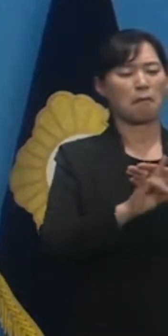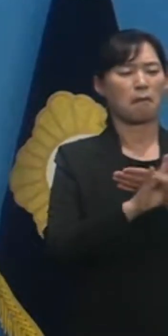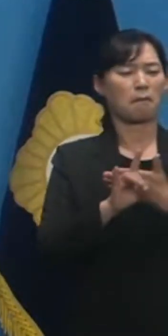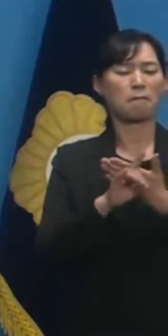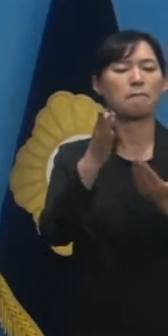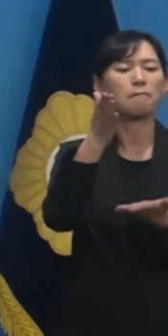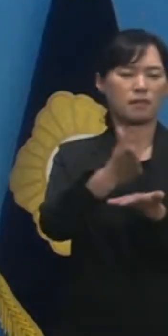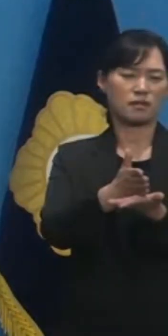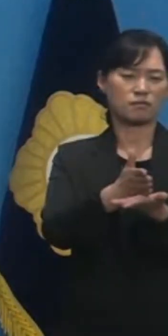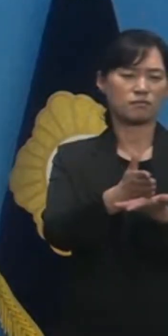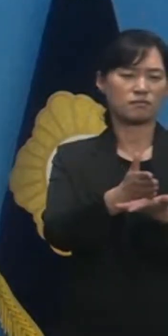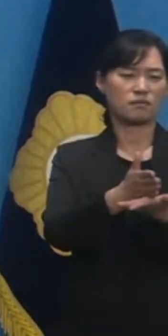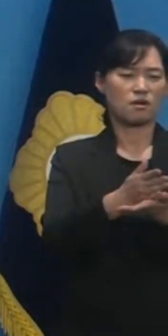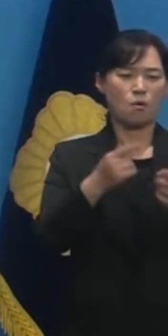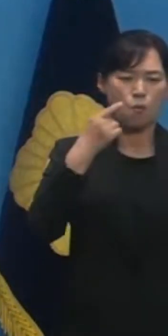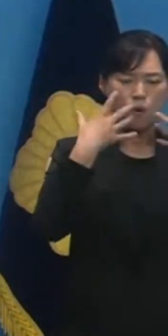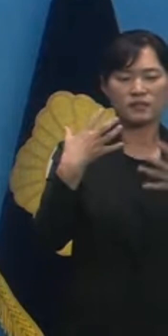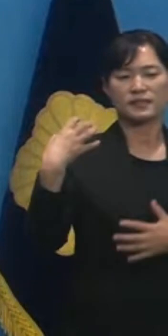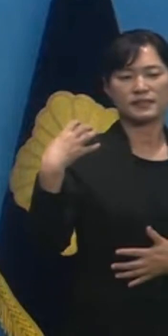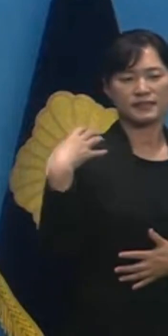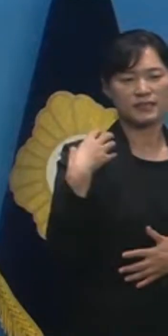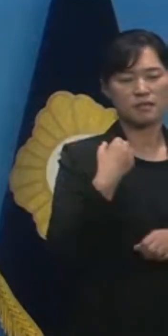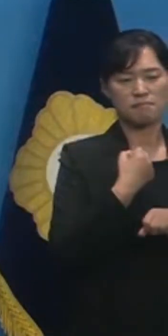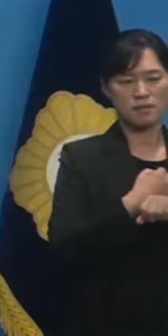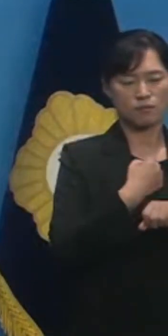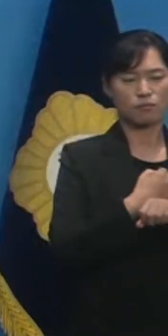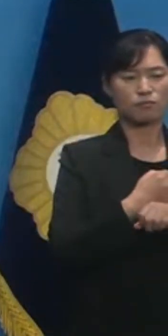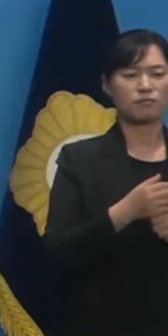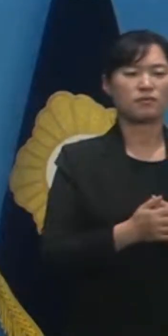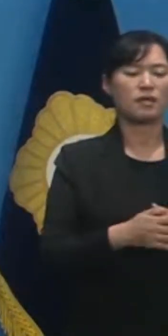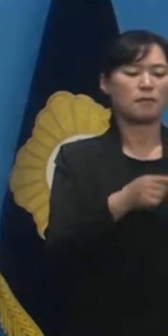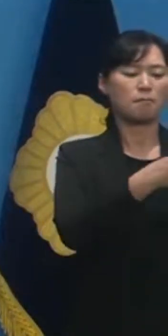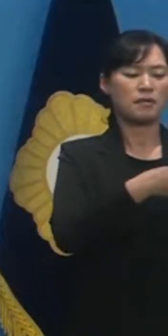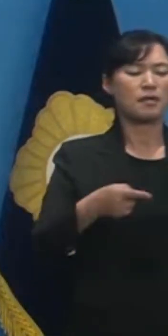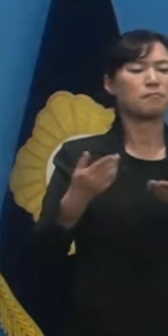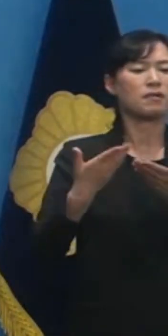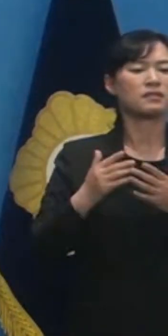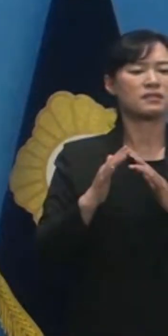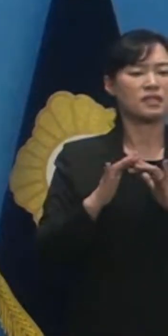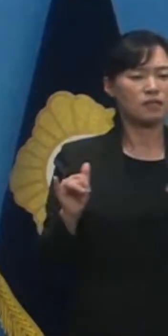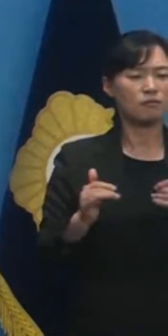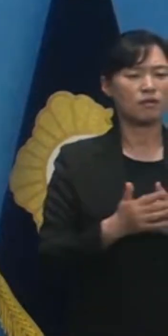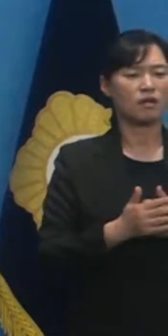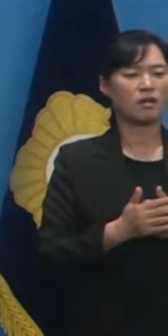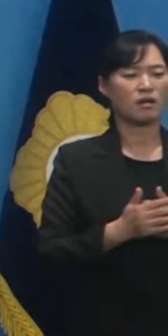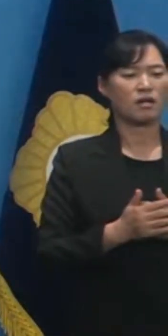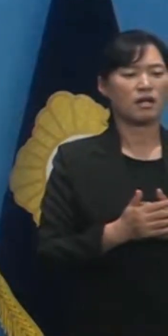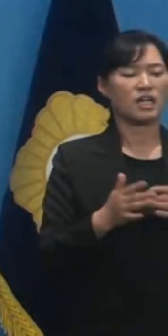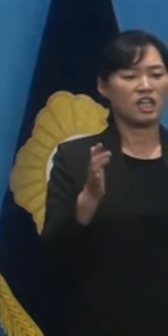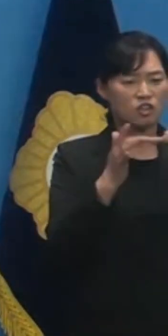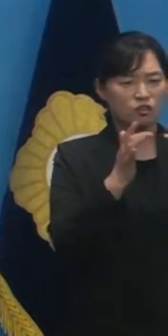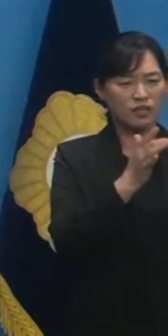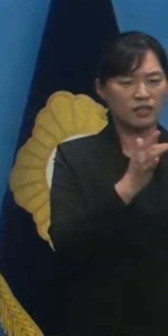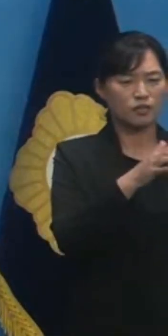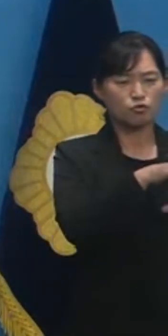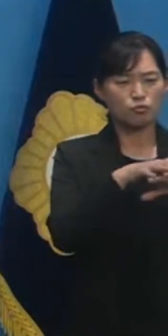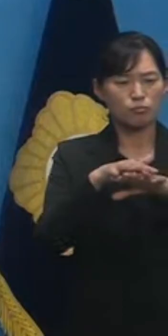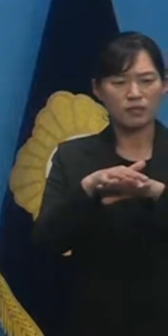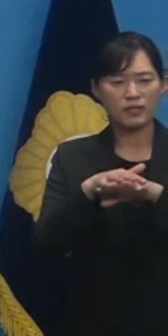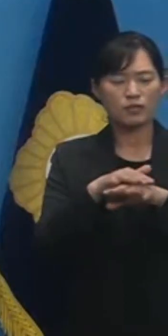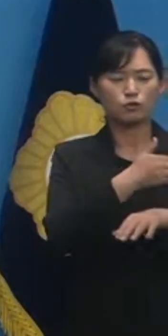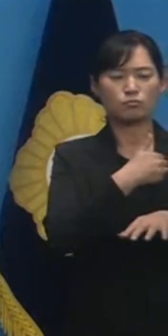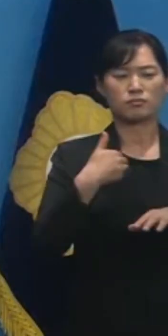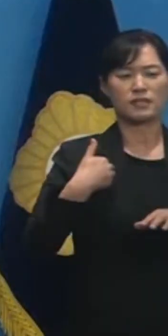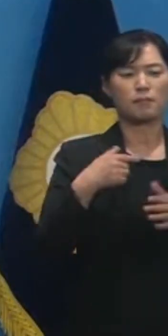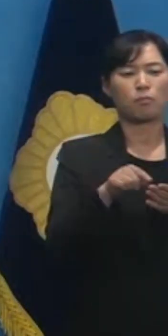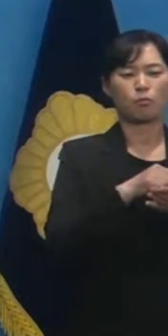일관하지 말고 명확한 책임 규명에 협조하고 피해를 당한 이용자와 유통망에 충분한 배상 방안을